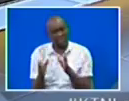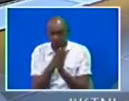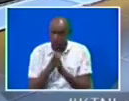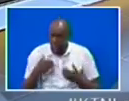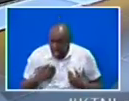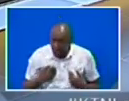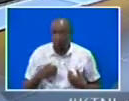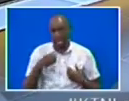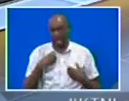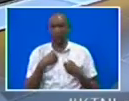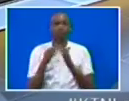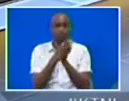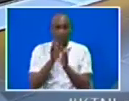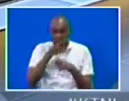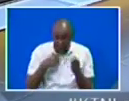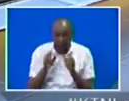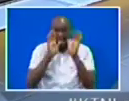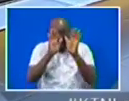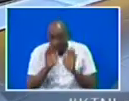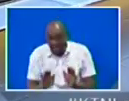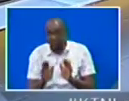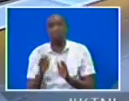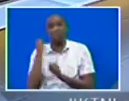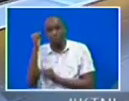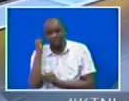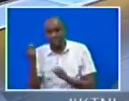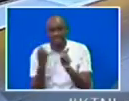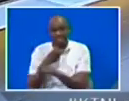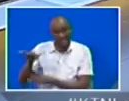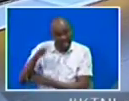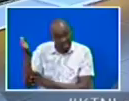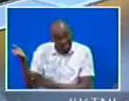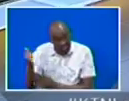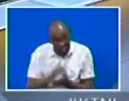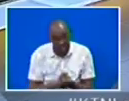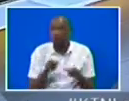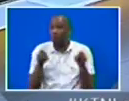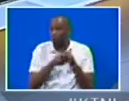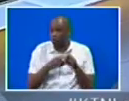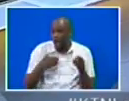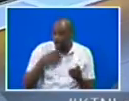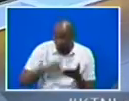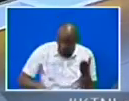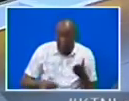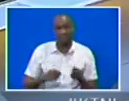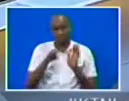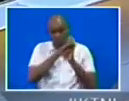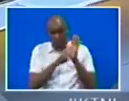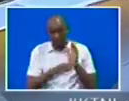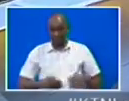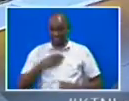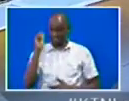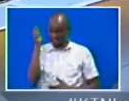Tumekuandalia taarifa kuhusu kampeni za siasa katika maeneo mbalimbali humu nchini, na vile vile katika sehemu ya tembea Kenya, ikiwa ni